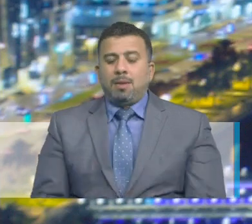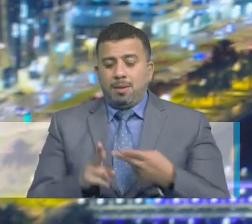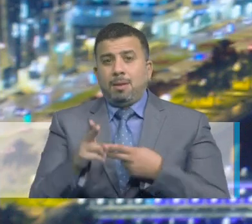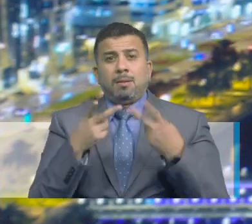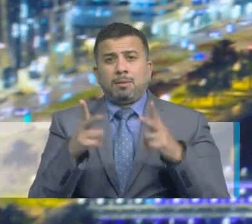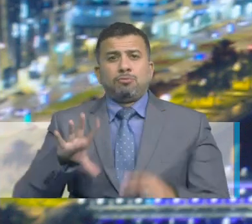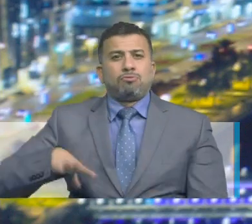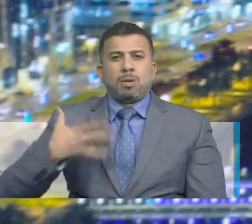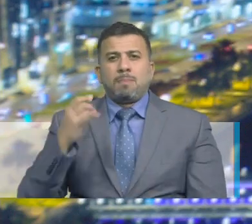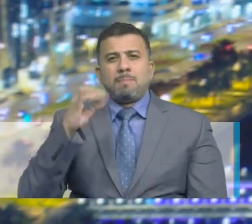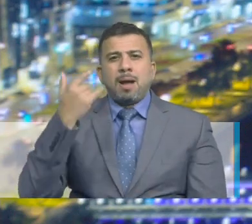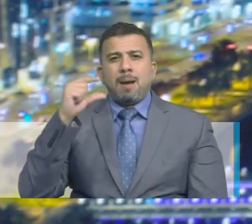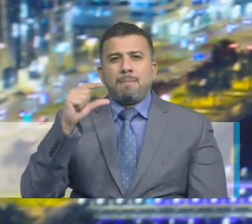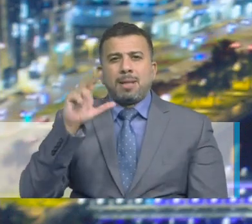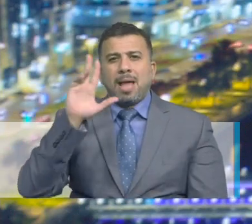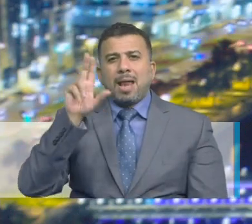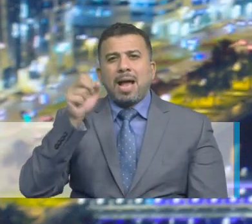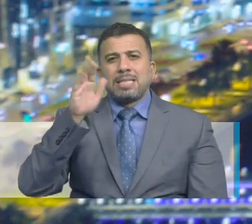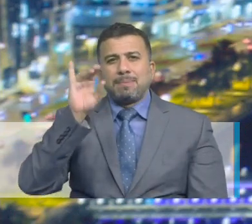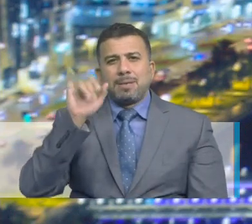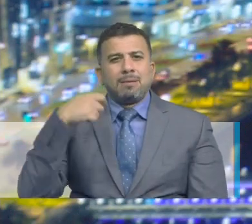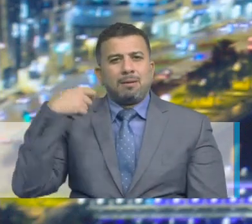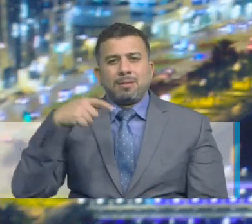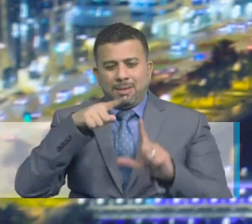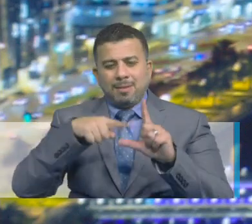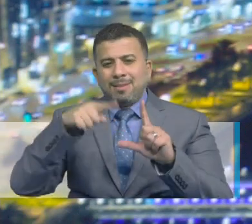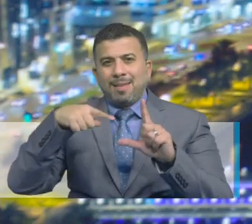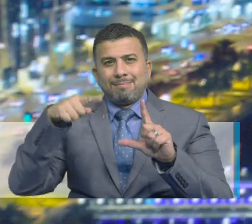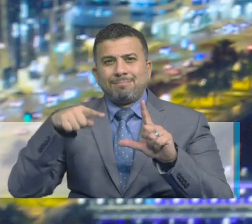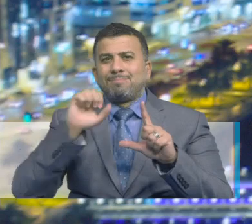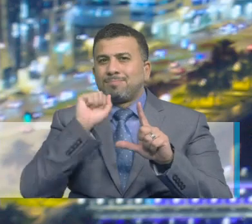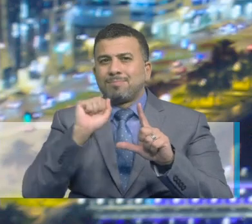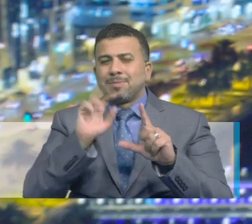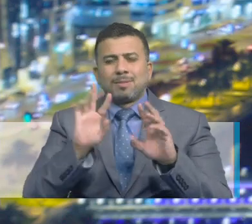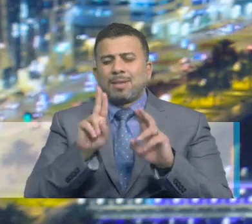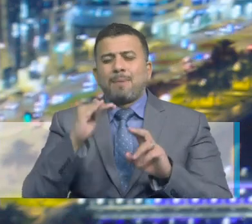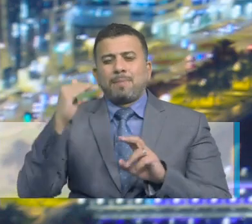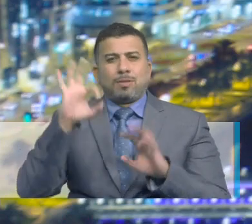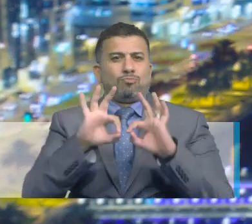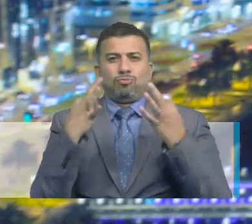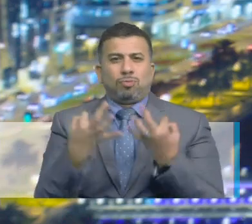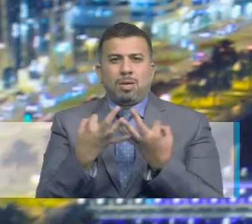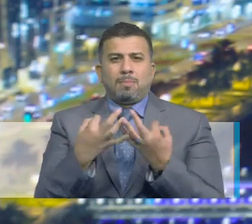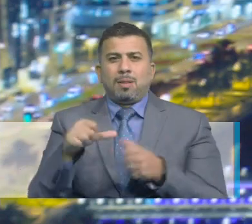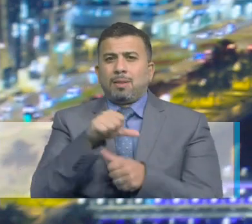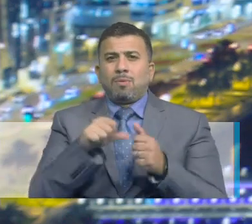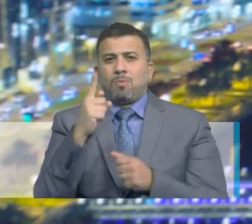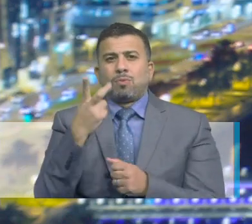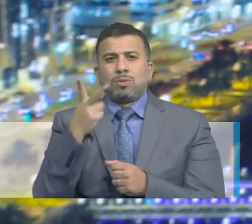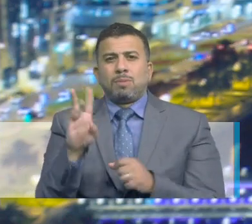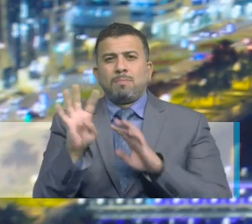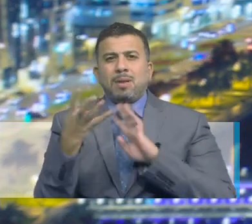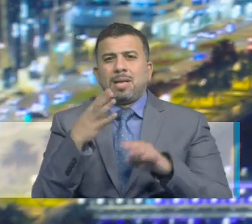افتتح الشيخ محمد بن حميد القاسمي رئيس دائره الاحصاء والتنميه المجتمعيه فعاليات الدوره الحاديه